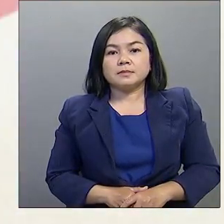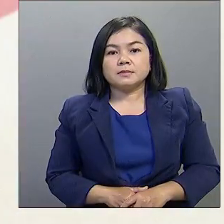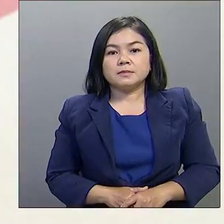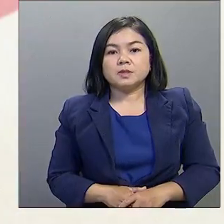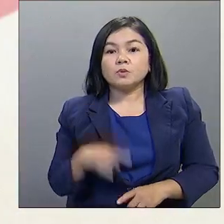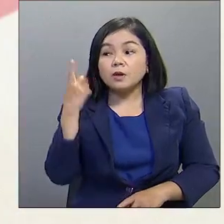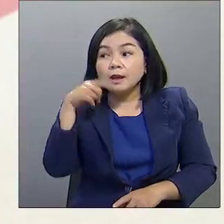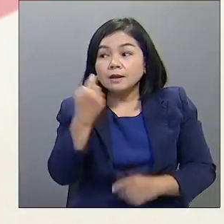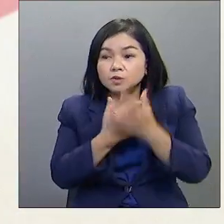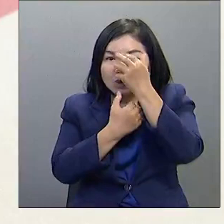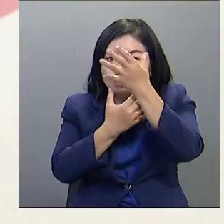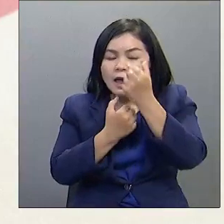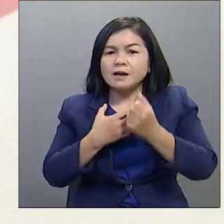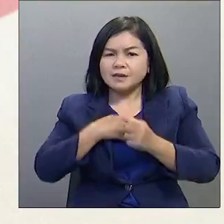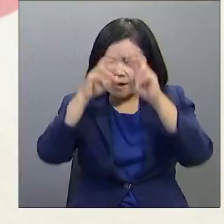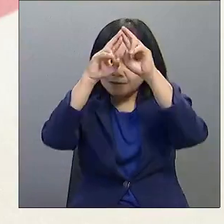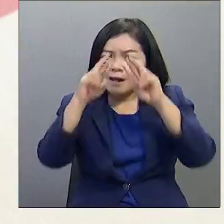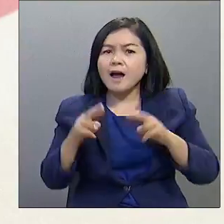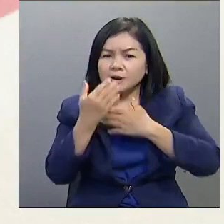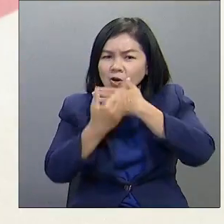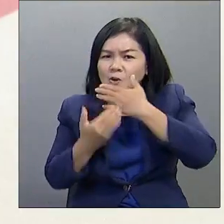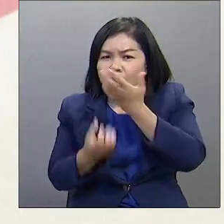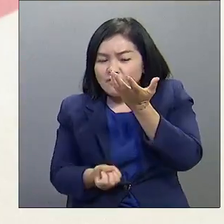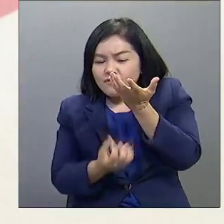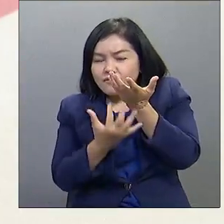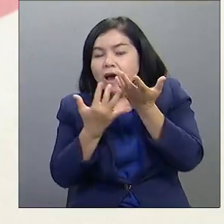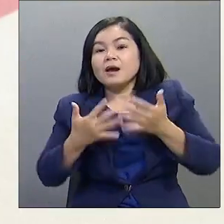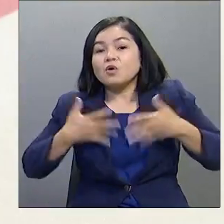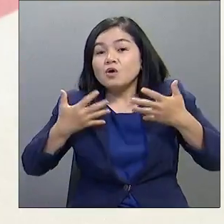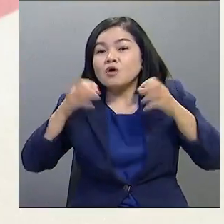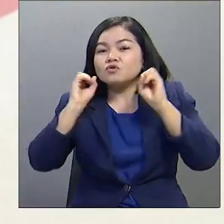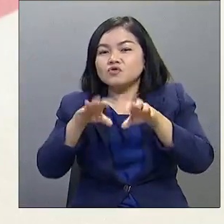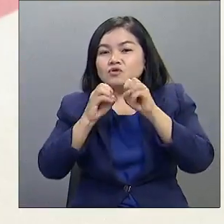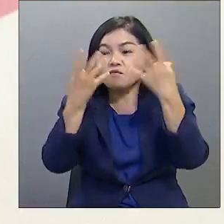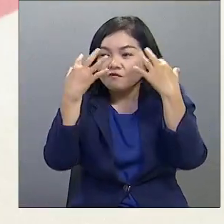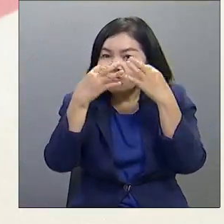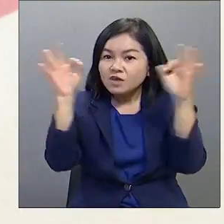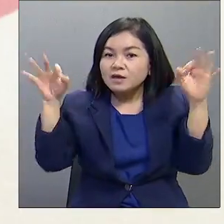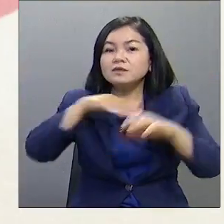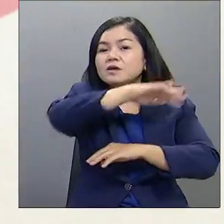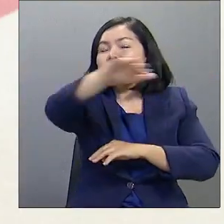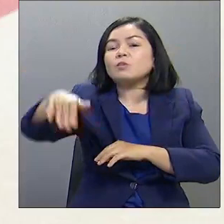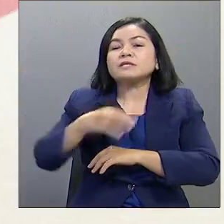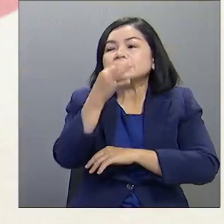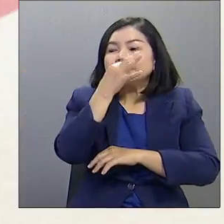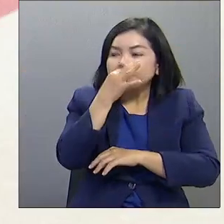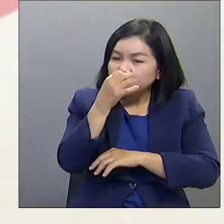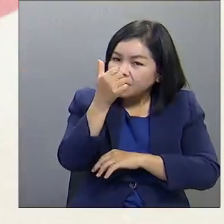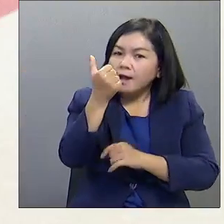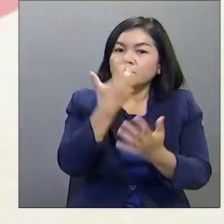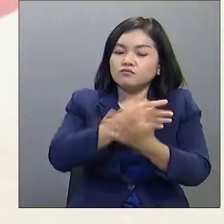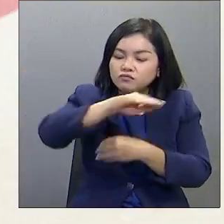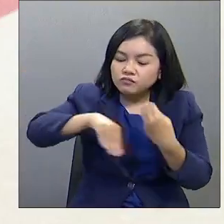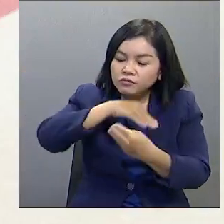หากใครสนใจนะครับอยากเปิดร้านขนมปังนึ่งนะครับพี่เขาบอกว่ายินดีสอนให้ฟรีเพื่อที่อยากให้ทุกคนได้มีอาชีพมีการสร้างรายได้และอ